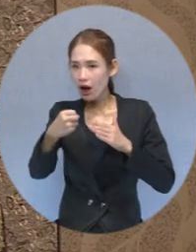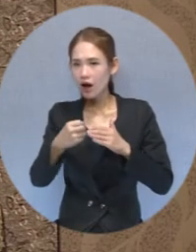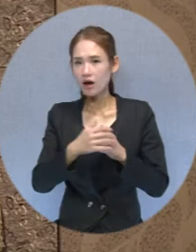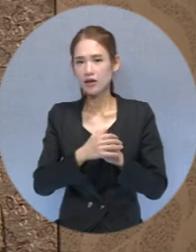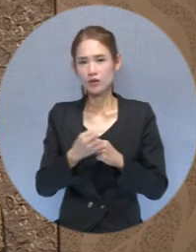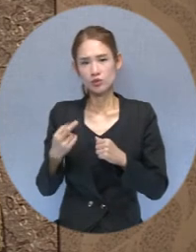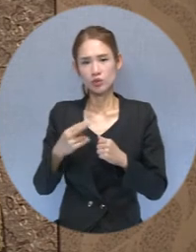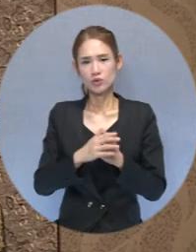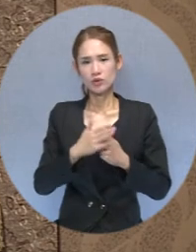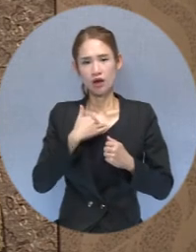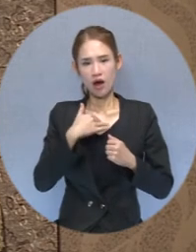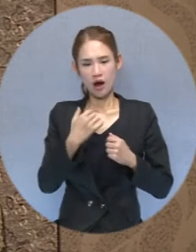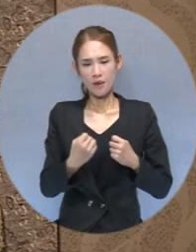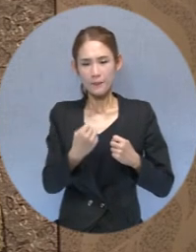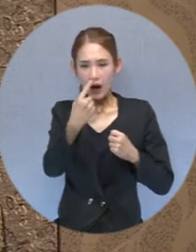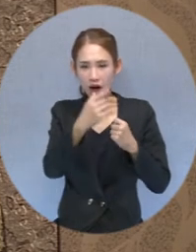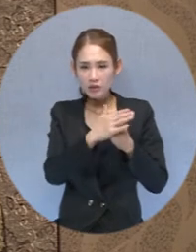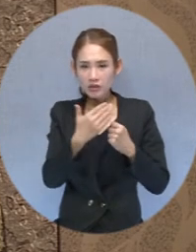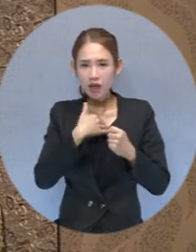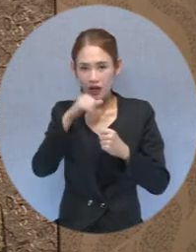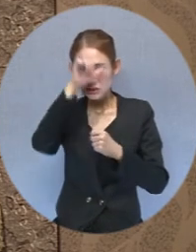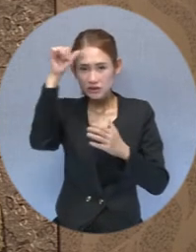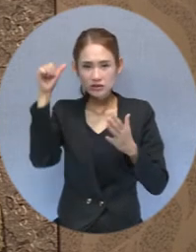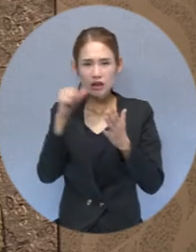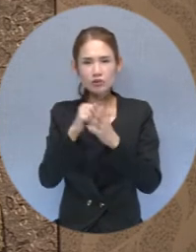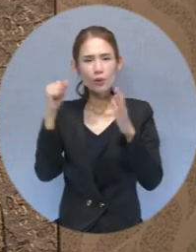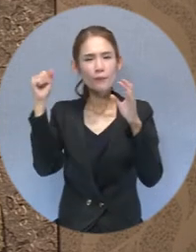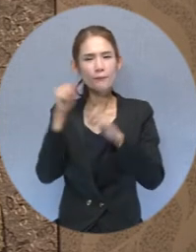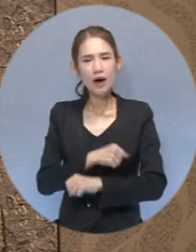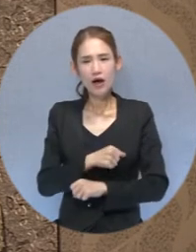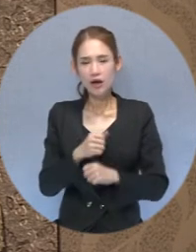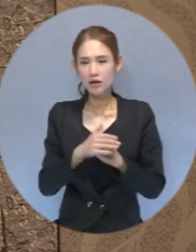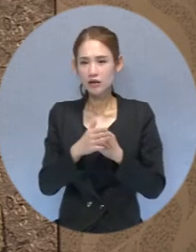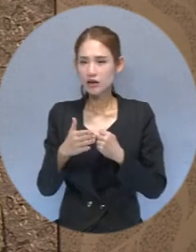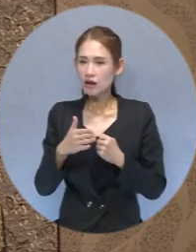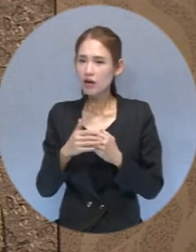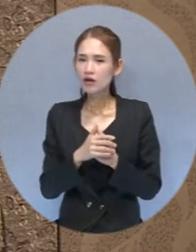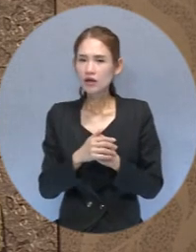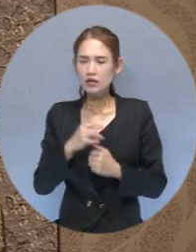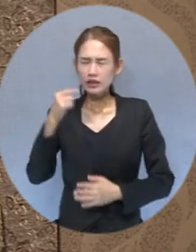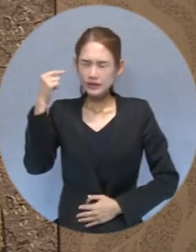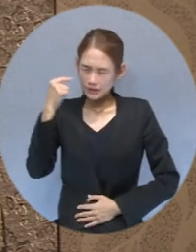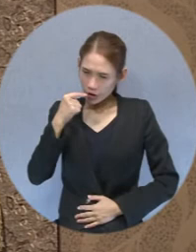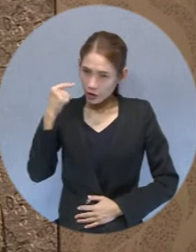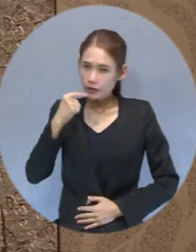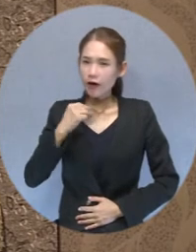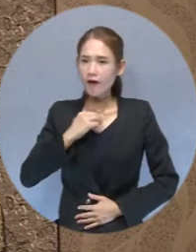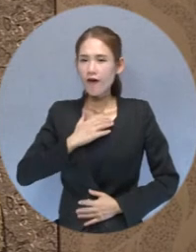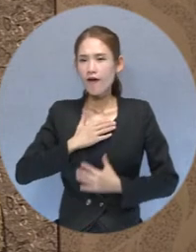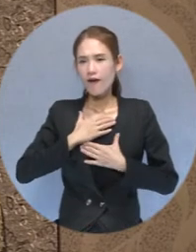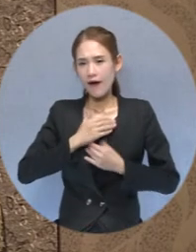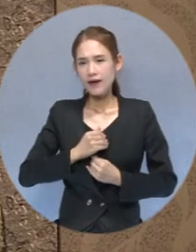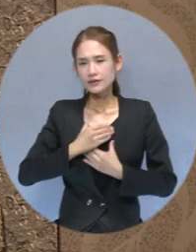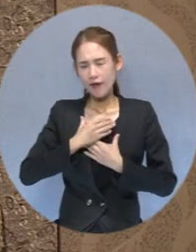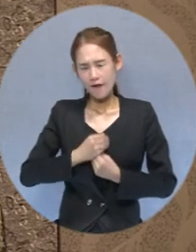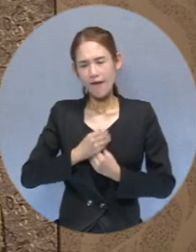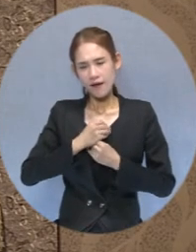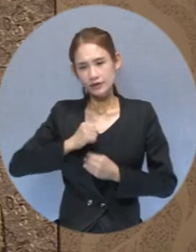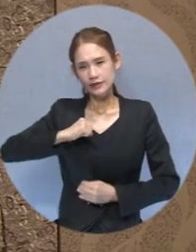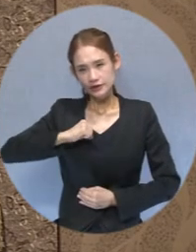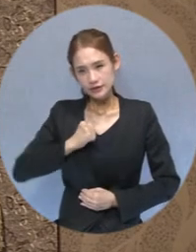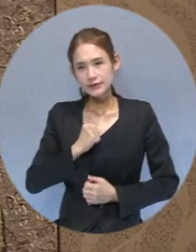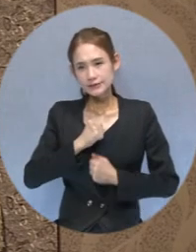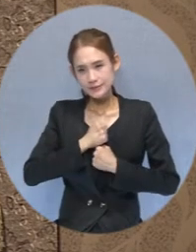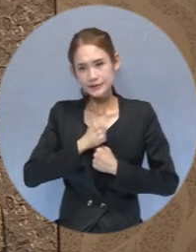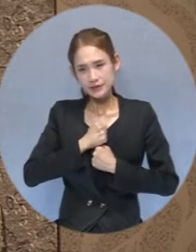내가 이로 인해서 내 인생도 크게 파괴될 수 있다. 네. 철저하게 안전을 지켜야겠다. 이게 습관화되고